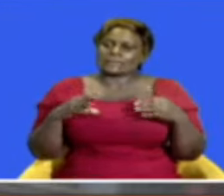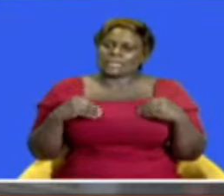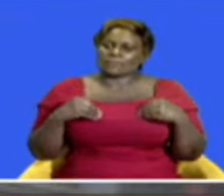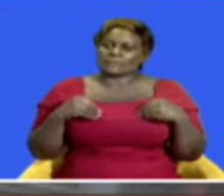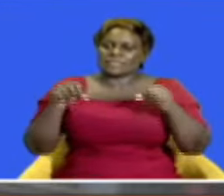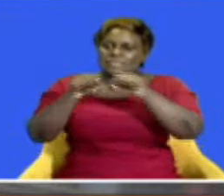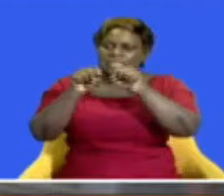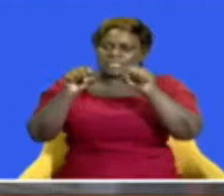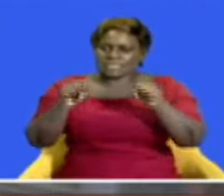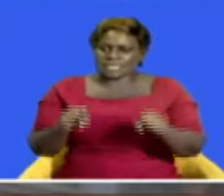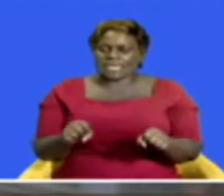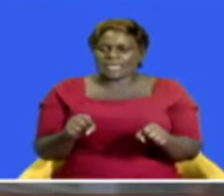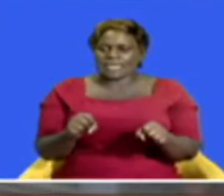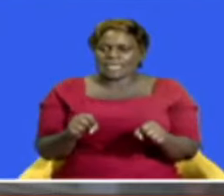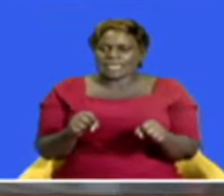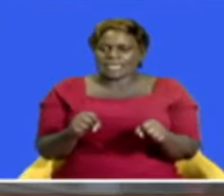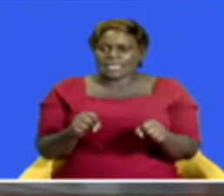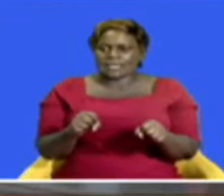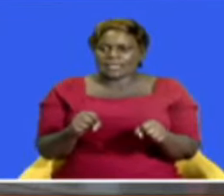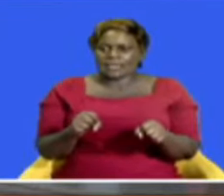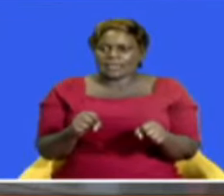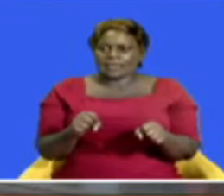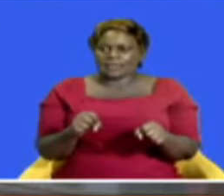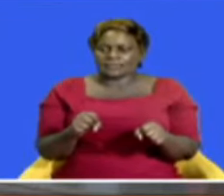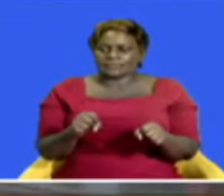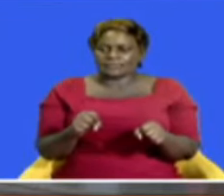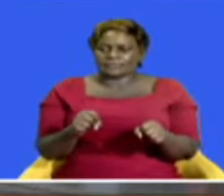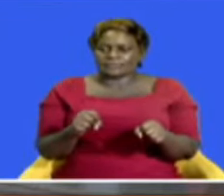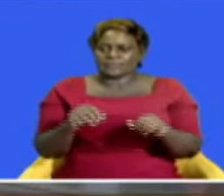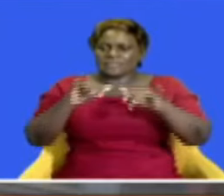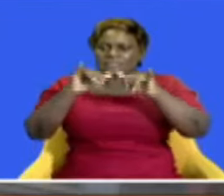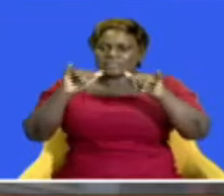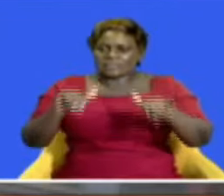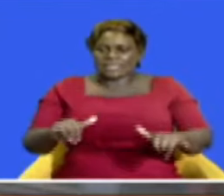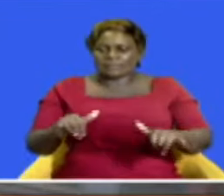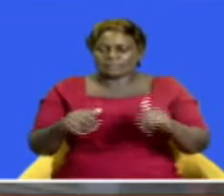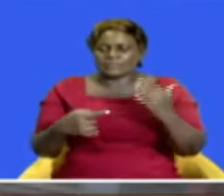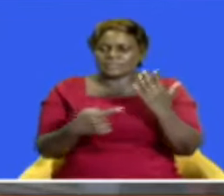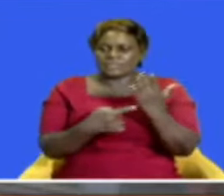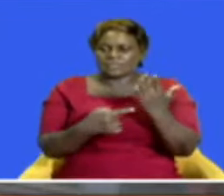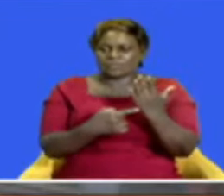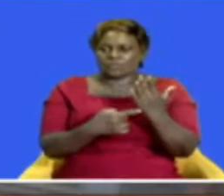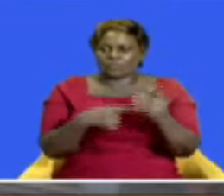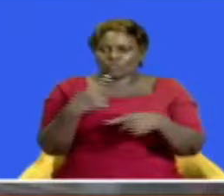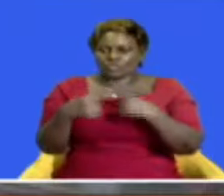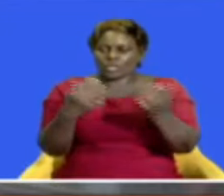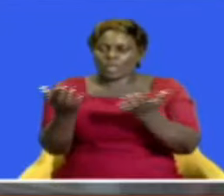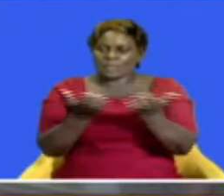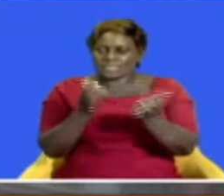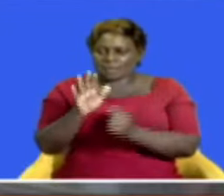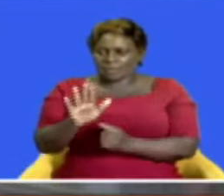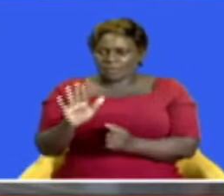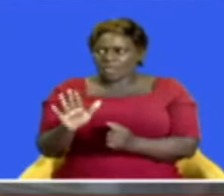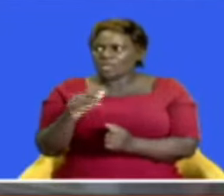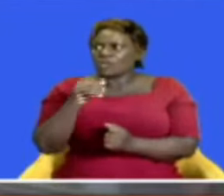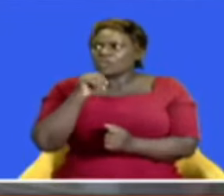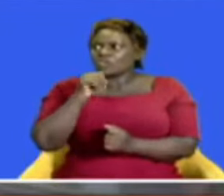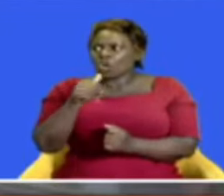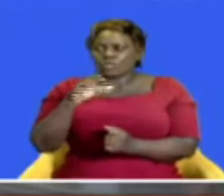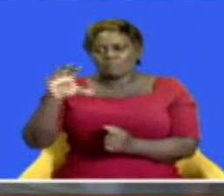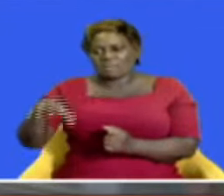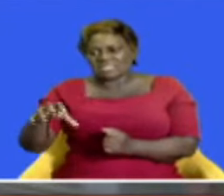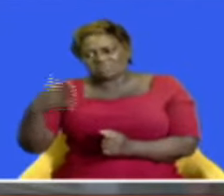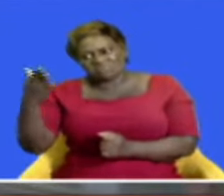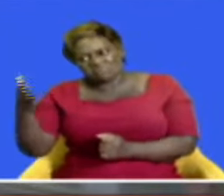mfumo wa kidijitali, mfumo wa kidijitali ama teknolojia, hata kuendeleza biashara zao. Si kwa matatu vile